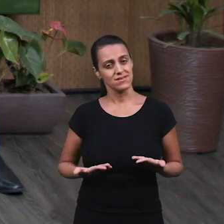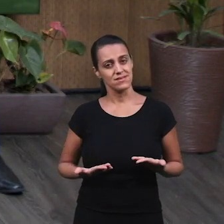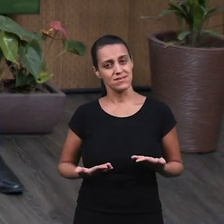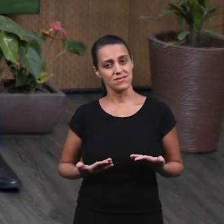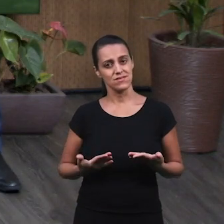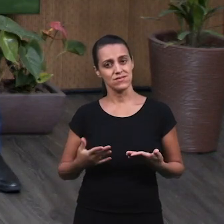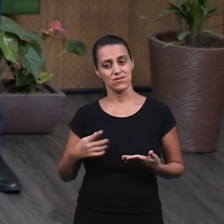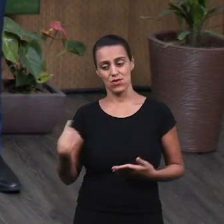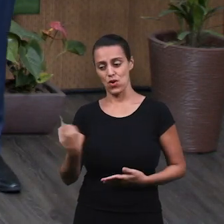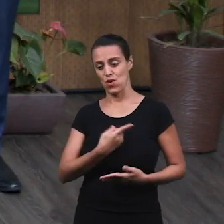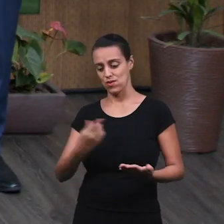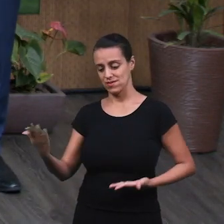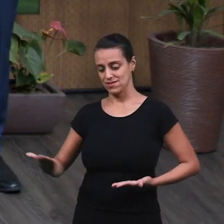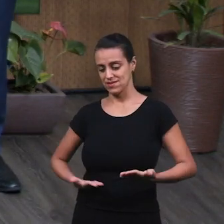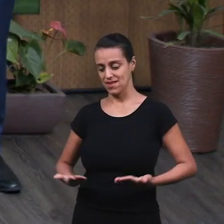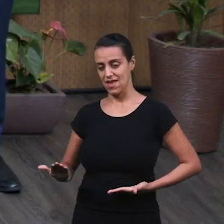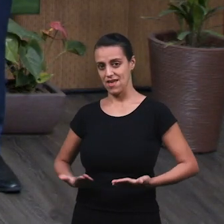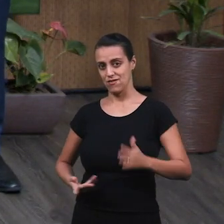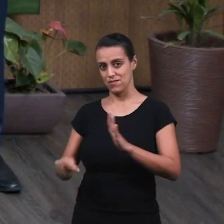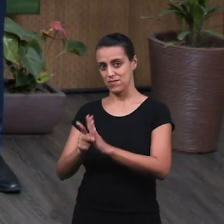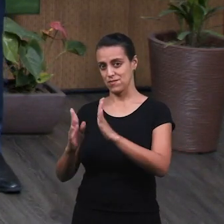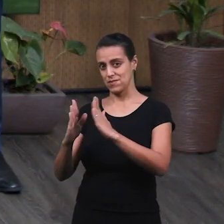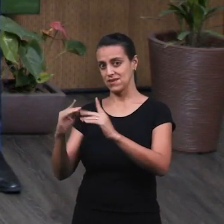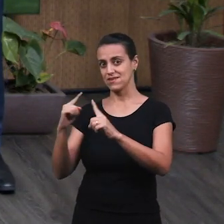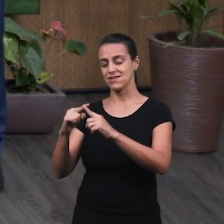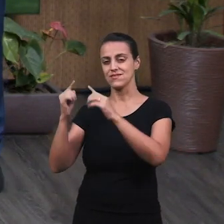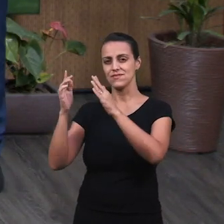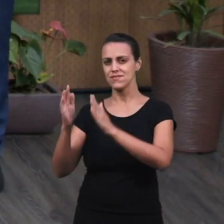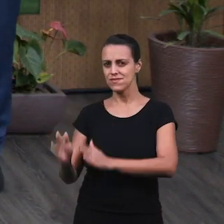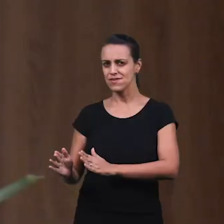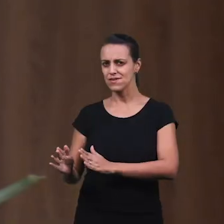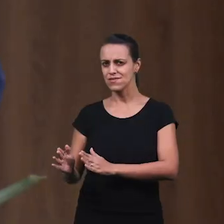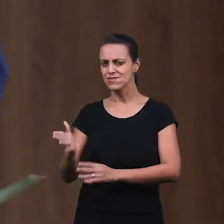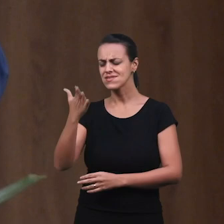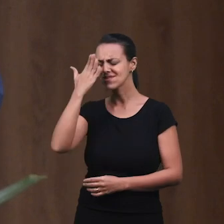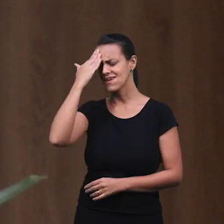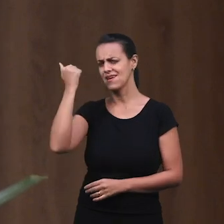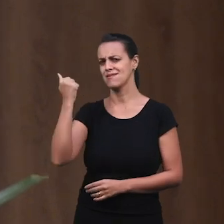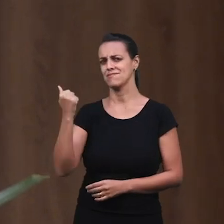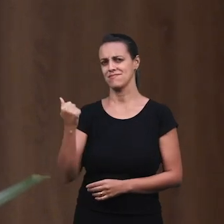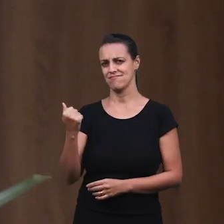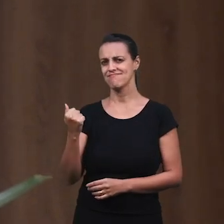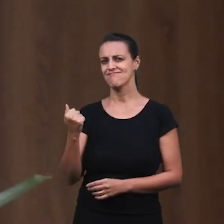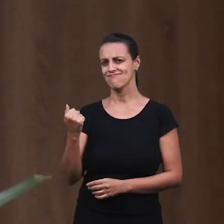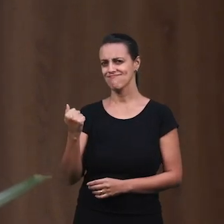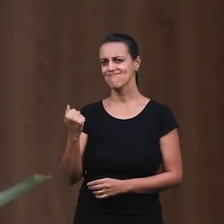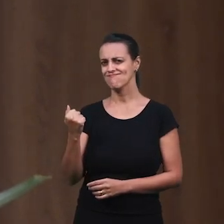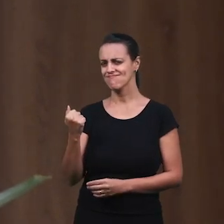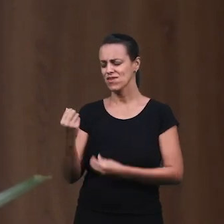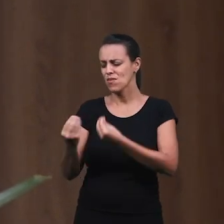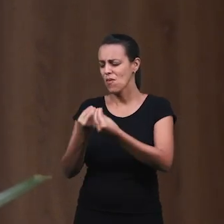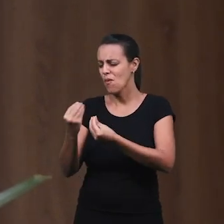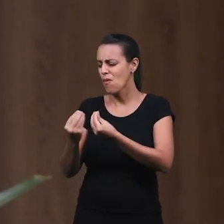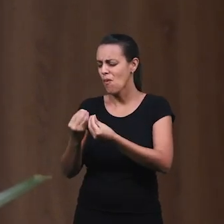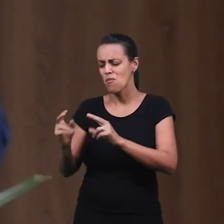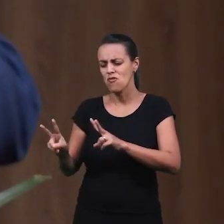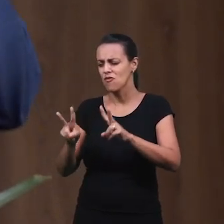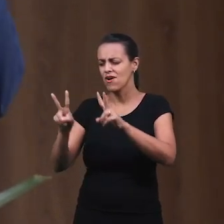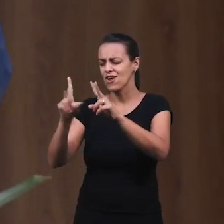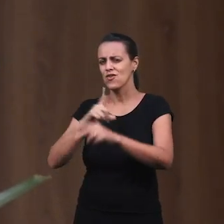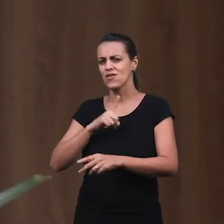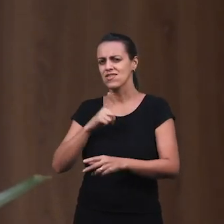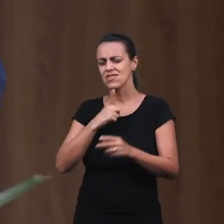l'Église fidèle, elle reconnaît la valeur, le pouvoir du sang de Jésus, qui est